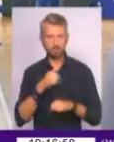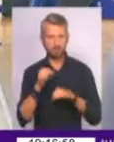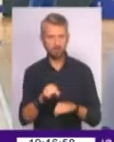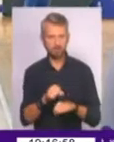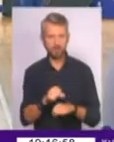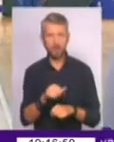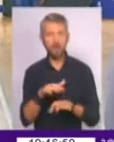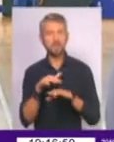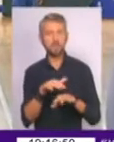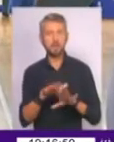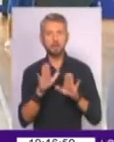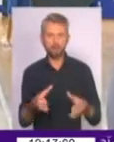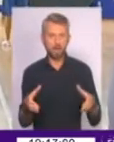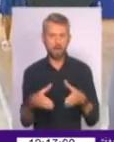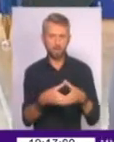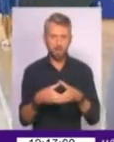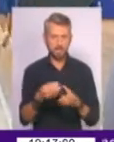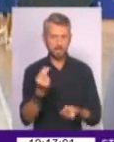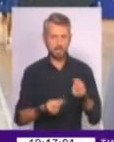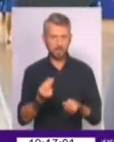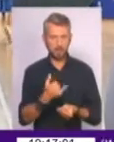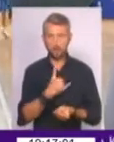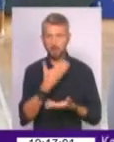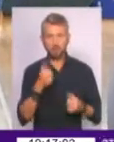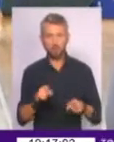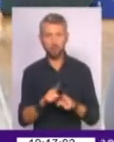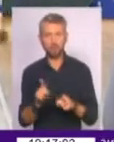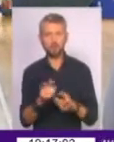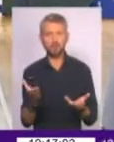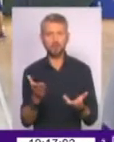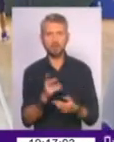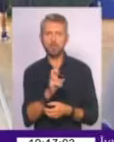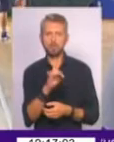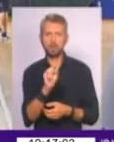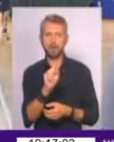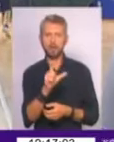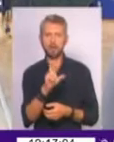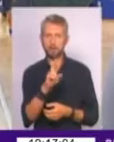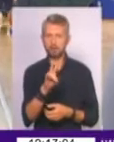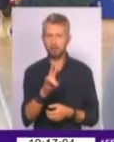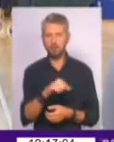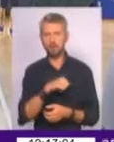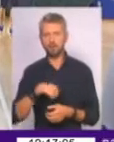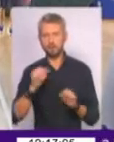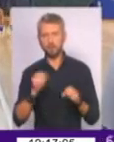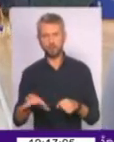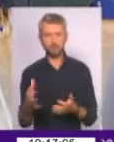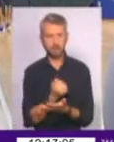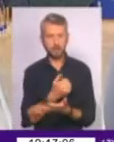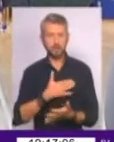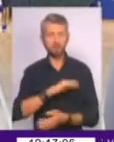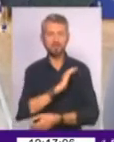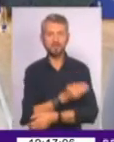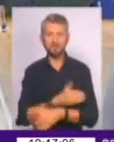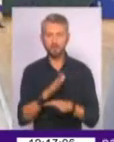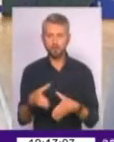а в нападенні тільки командна гра. У нас нет такого, что у нас какой-то есть Коби Брайант, который может решить сам исход поединка. Поэтому наша сила только